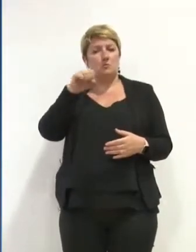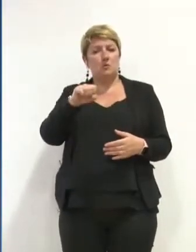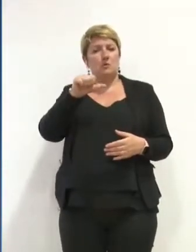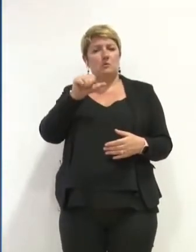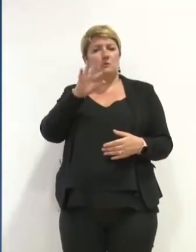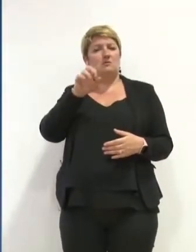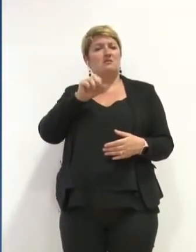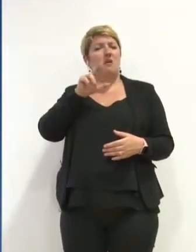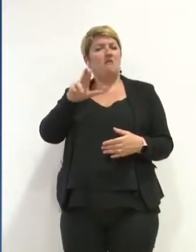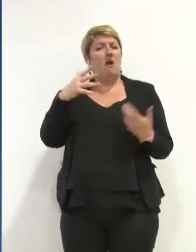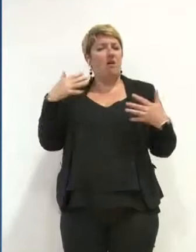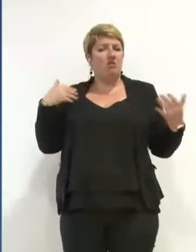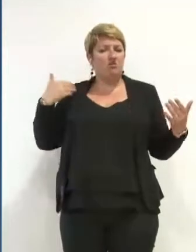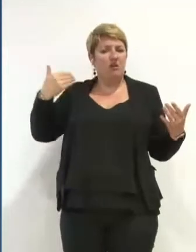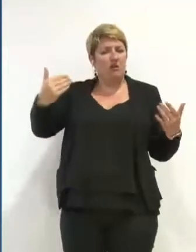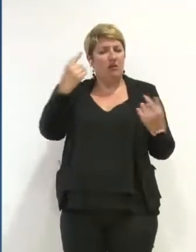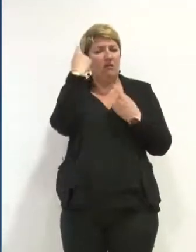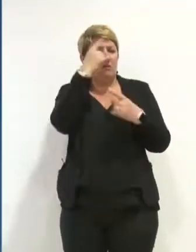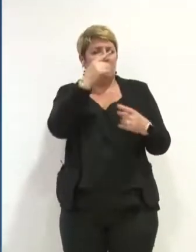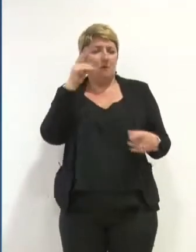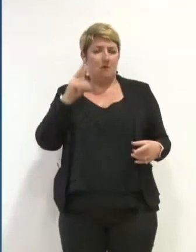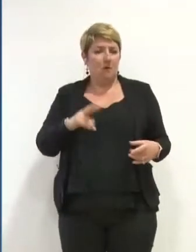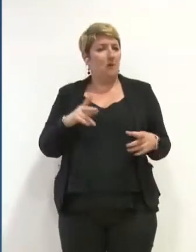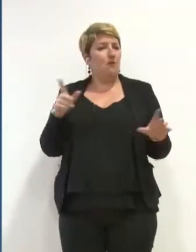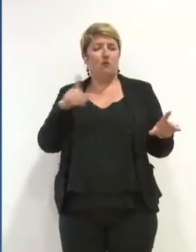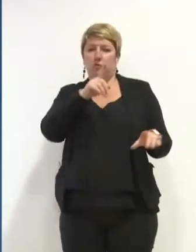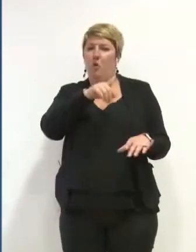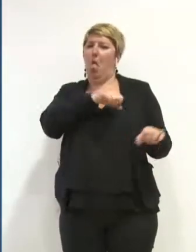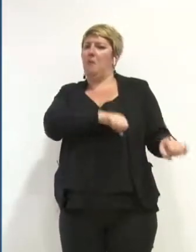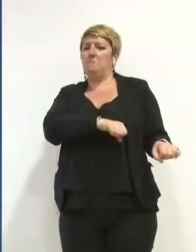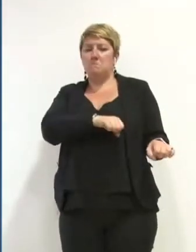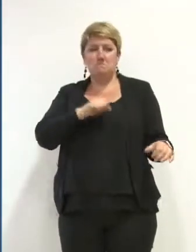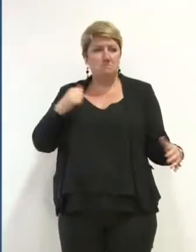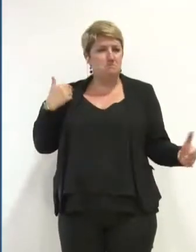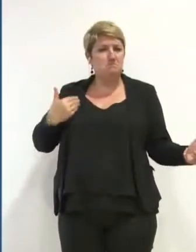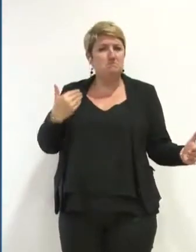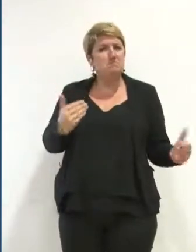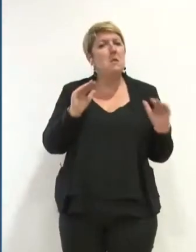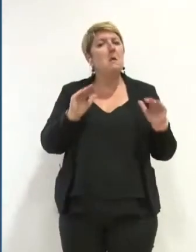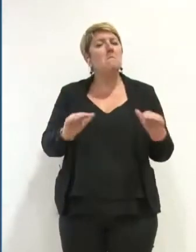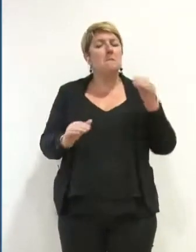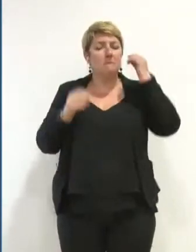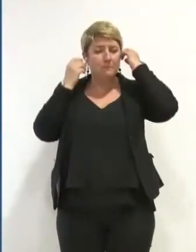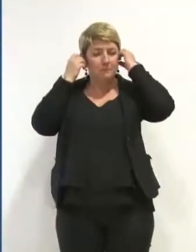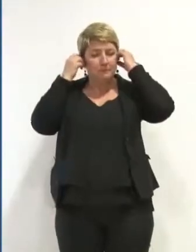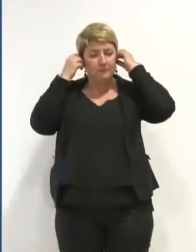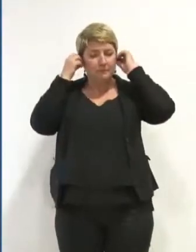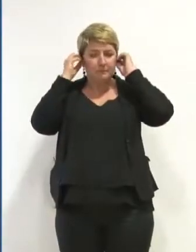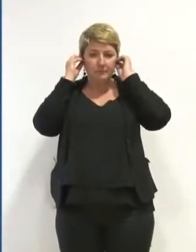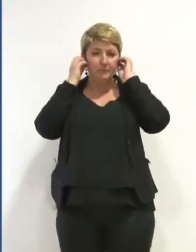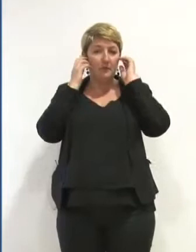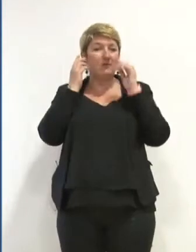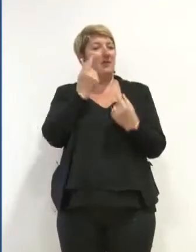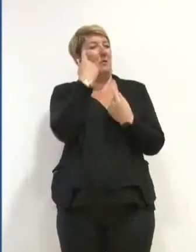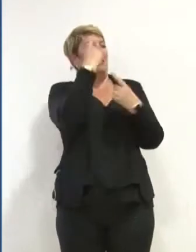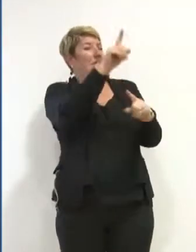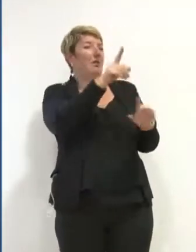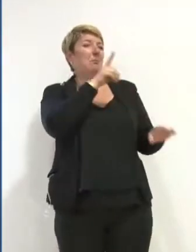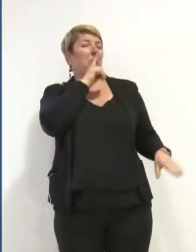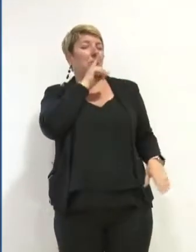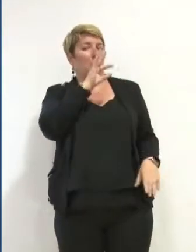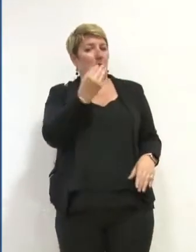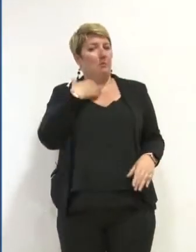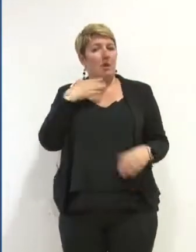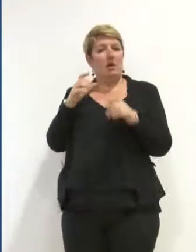pas ébranlé une seule seconde. Mais pouvez-vous entendre au moins les observations de la Chambre régionale des comptes,